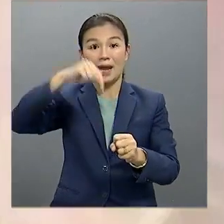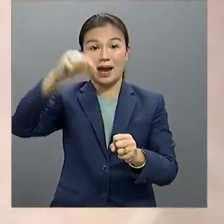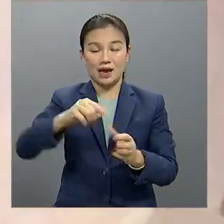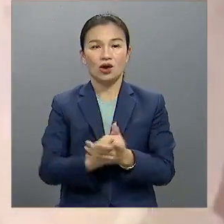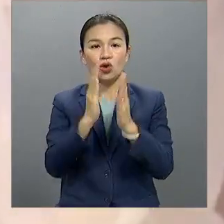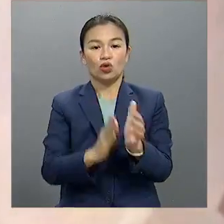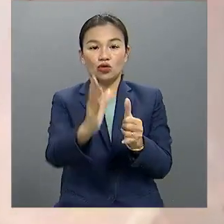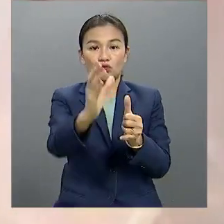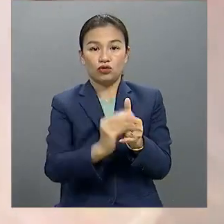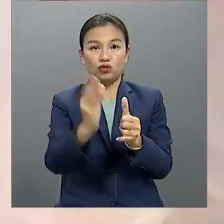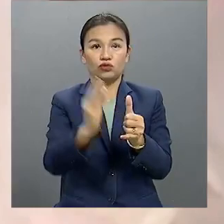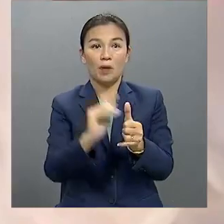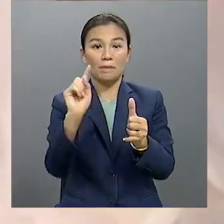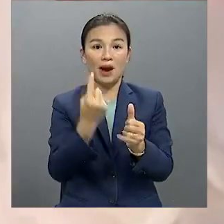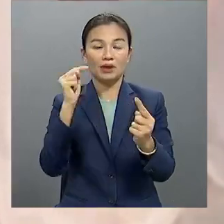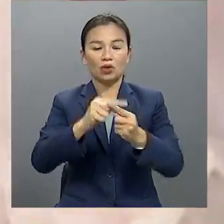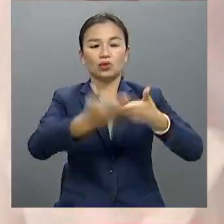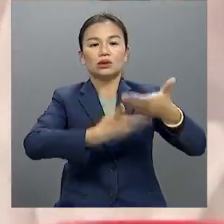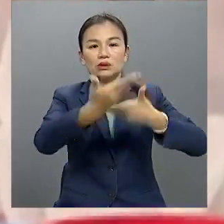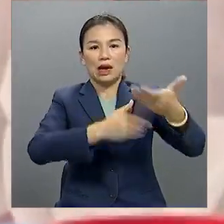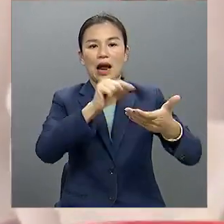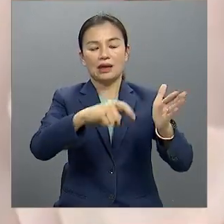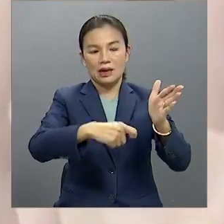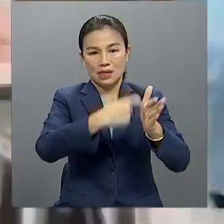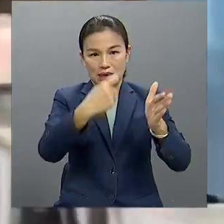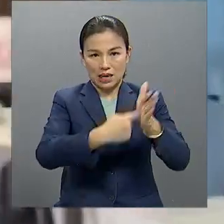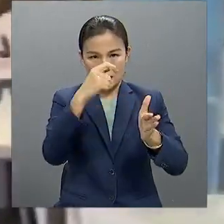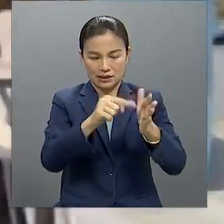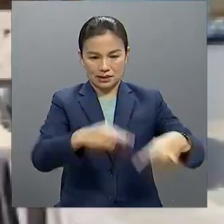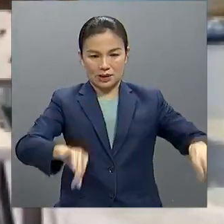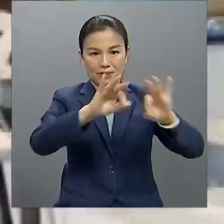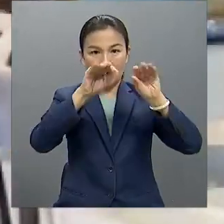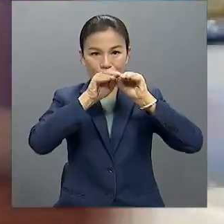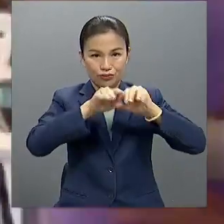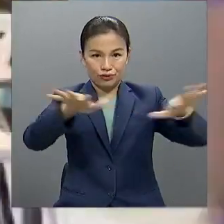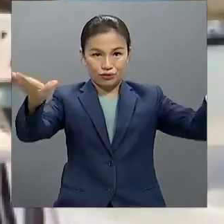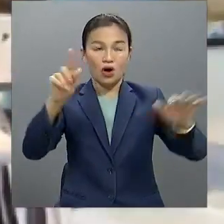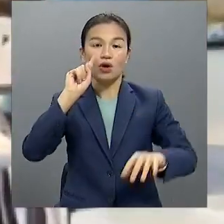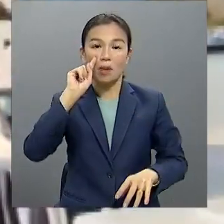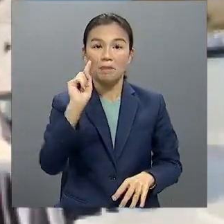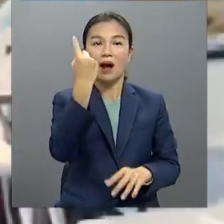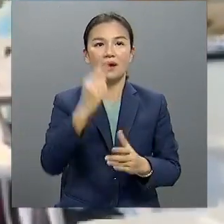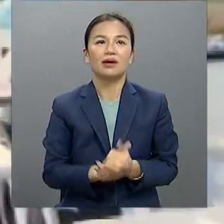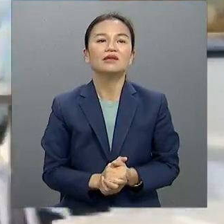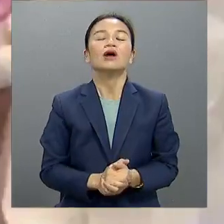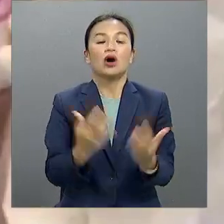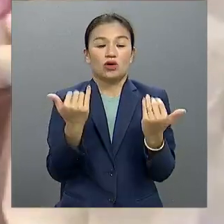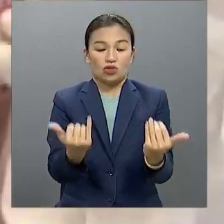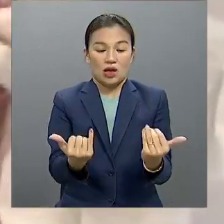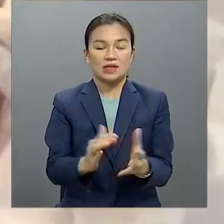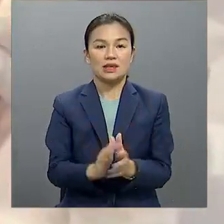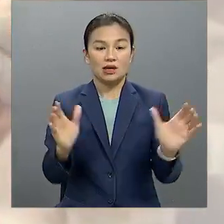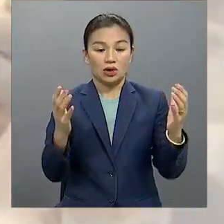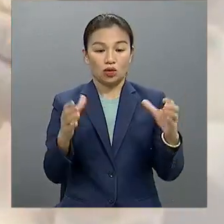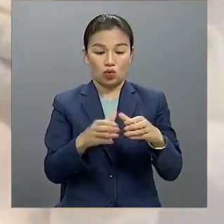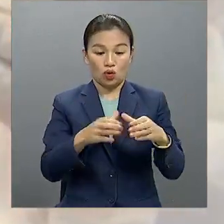ดเชื้อที่มาจากตลาดที่เป็นสาเหตุและจุดเริ่มต้นของการแพร่เชื้อโควิด-19 ระลอกใหม่ทำให้ทุกวันนี้และขณะนี้ยอดของ